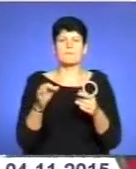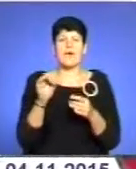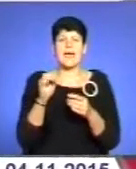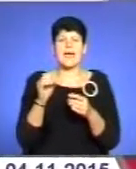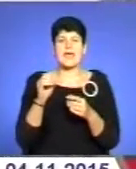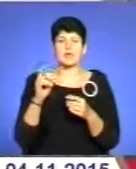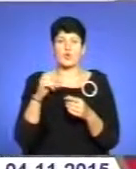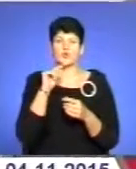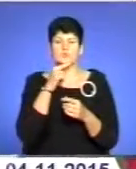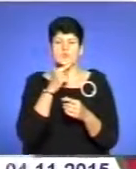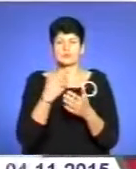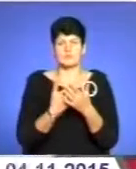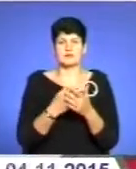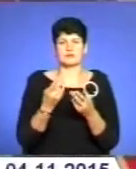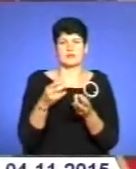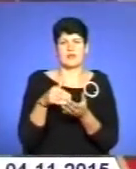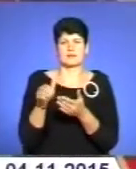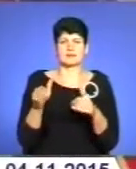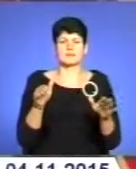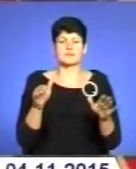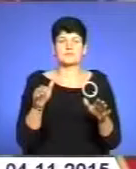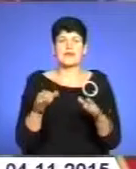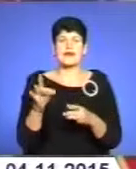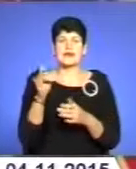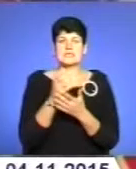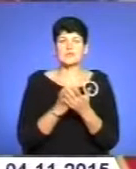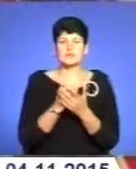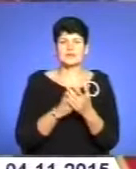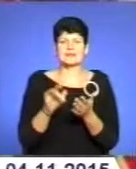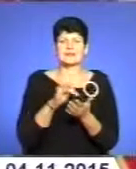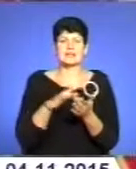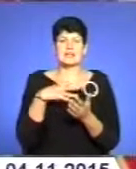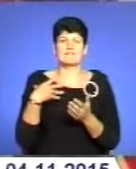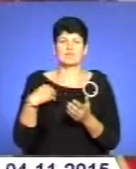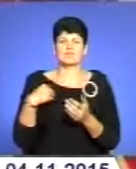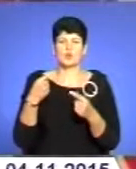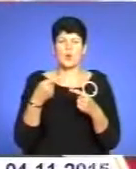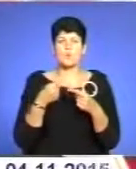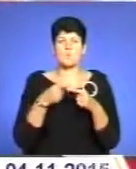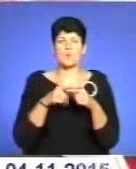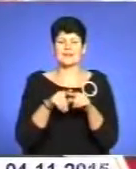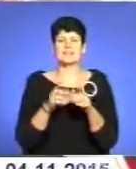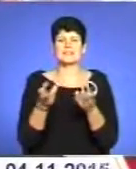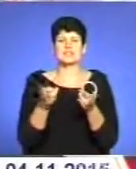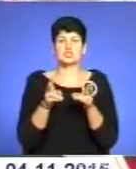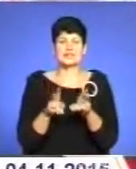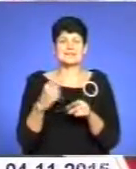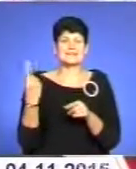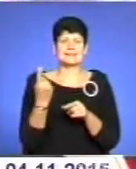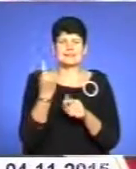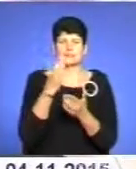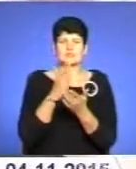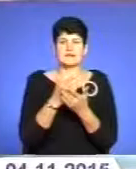соображениям нужно было отказываться. Ресурсний центр Львівської політехніки донині залишається єдиним носієм